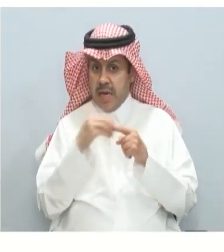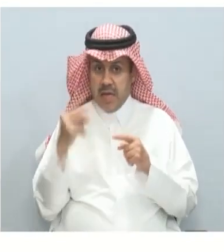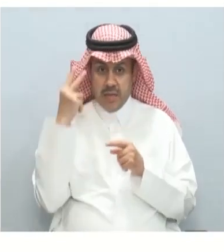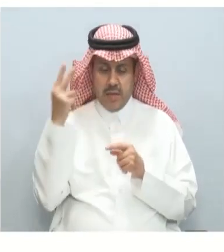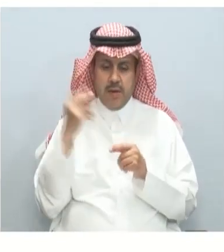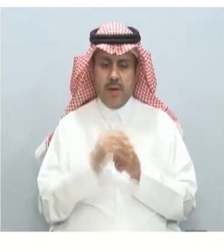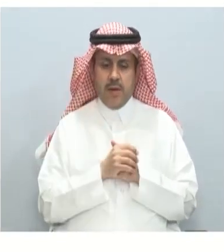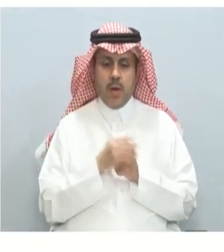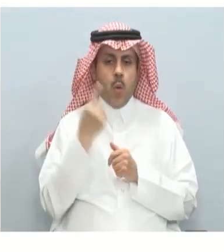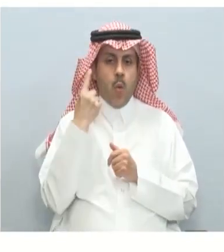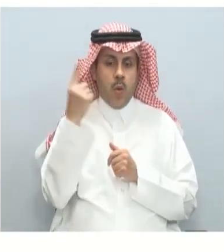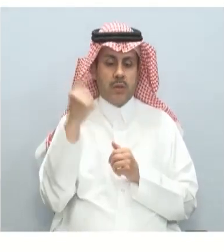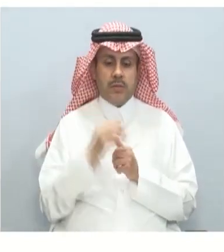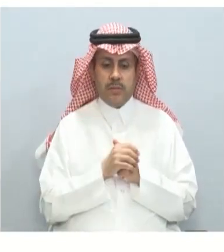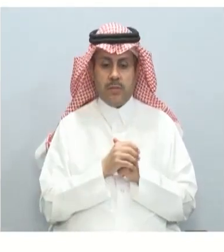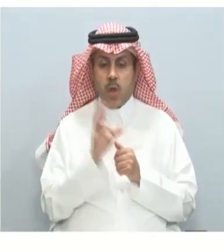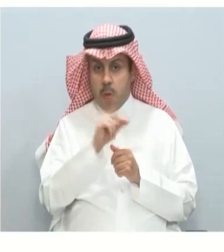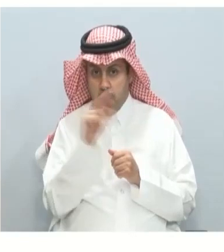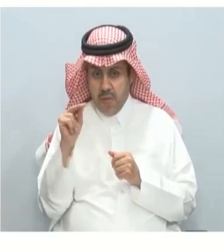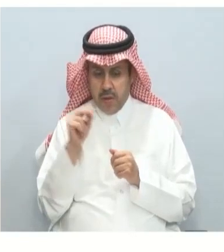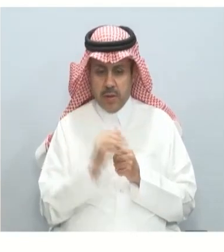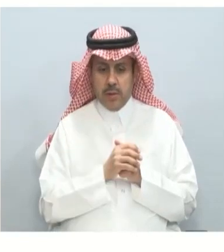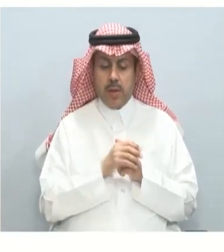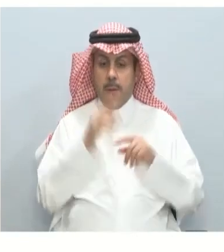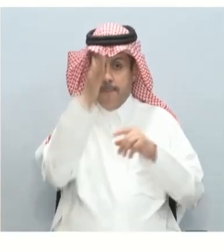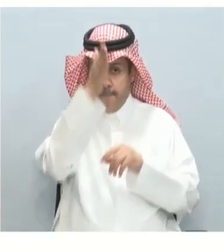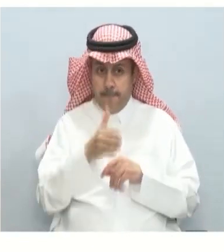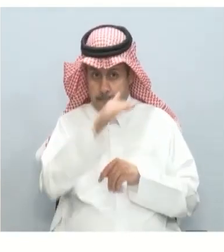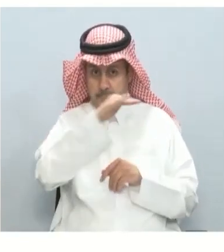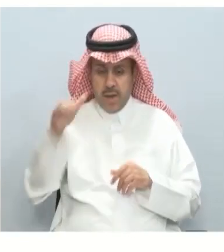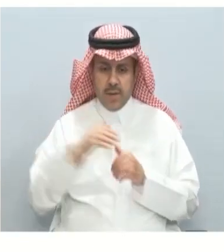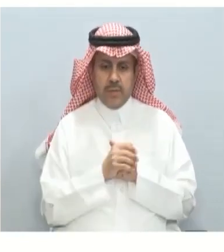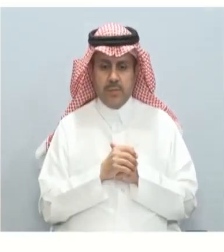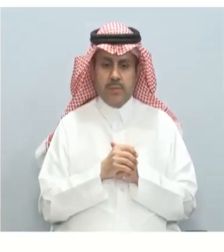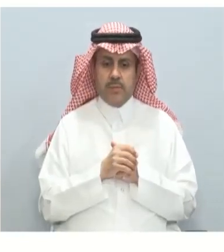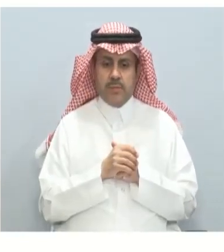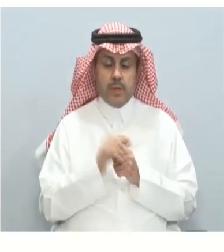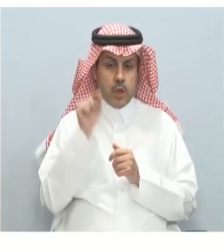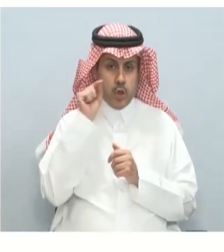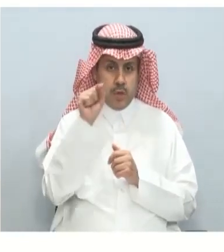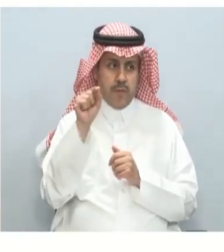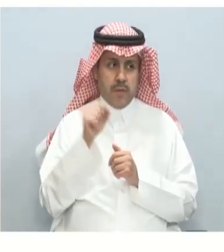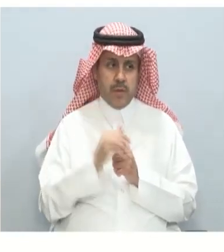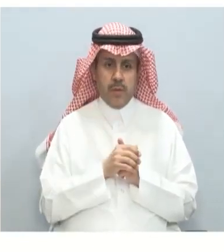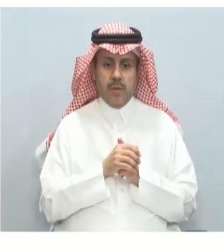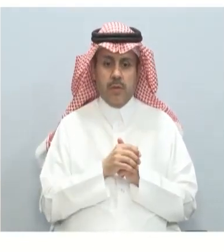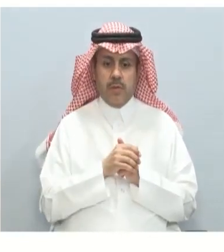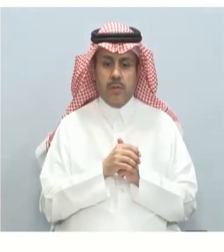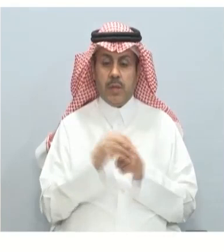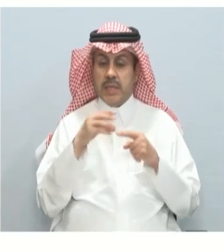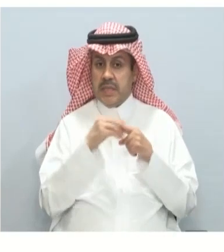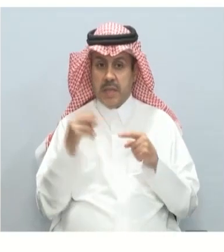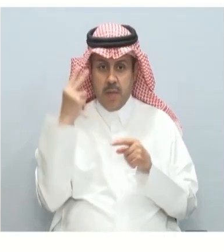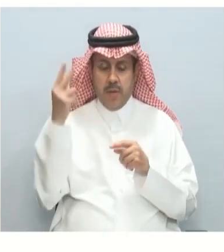عندنا 1 نمثلها بيانيا اللي هي صفر وسالب